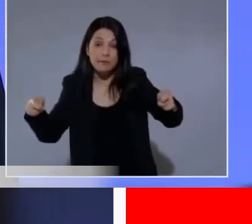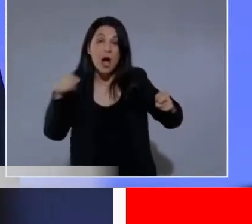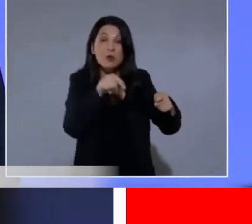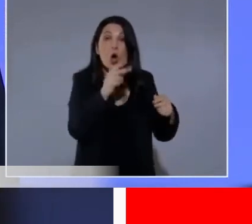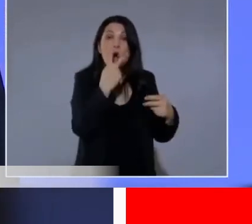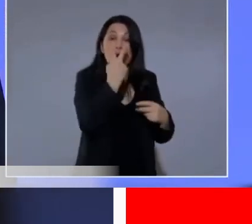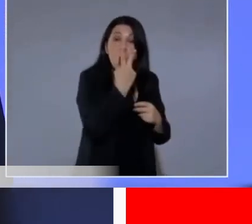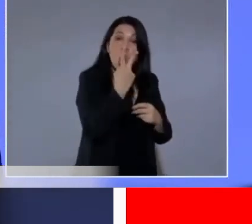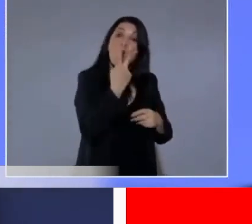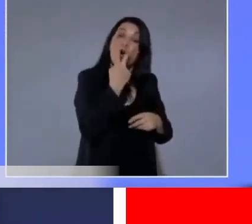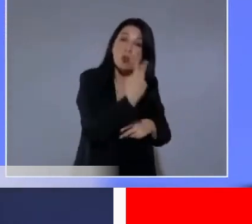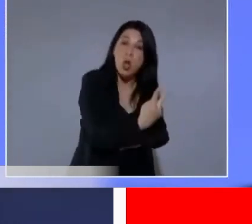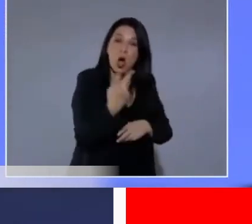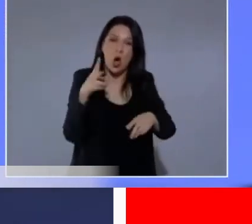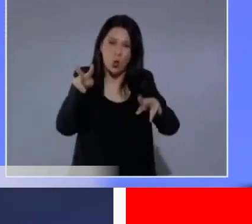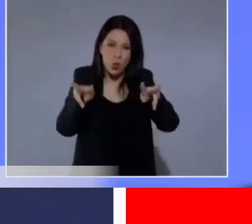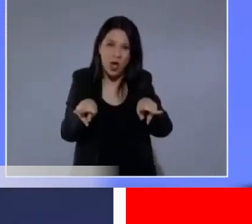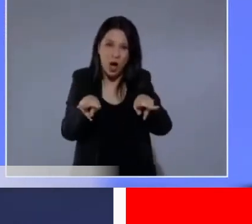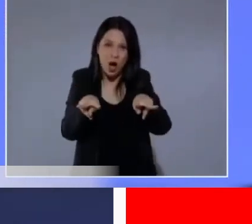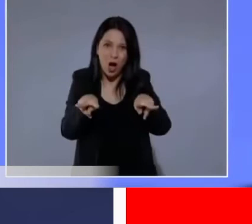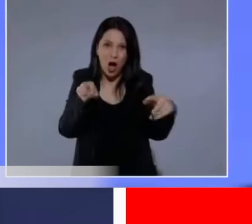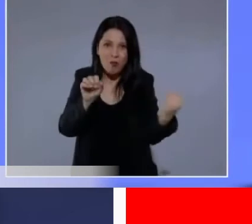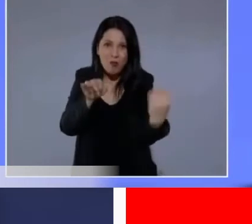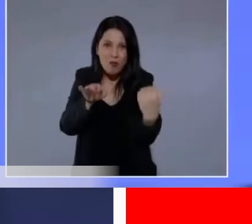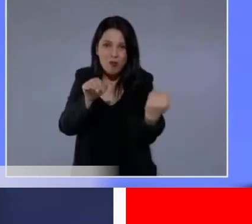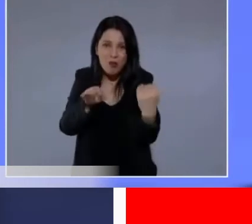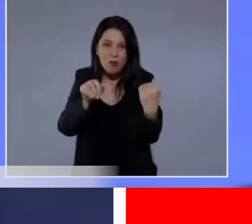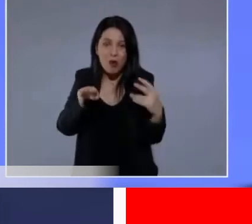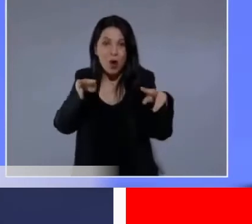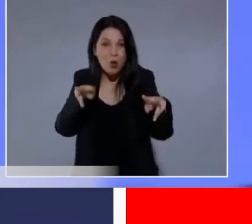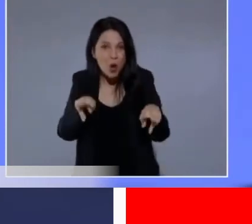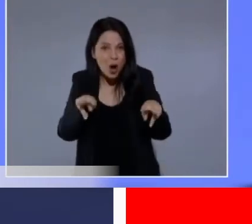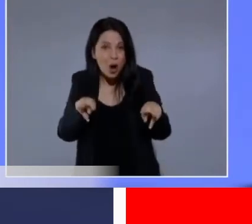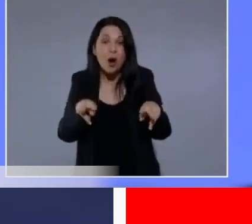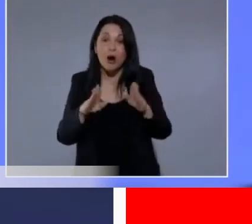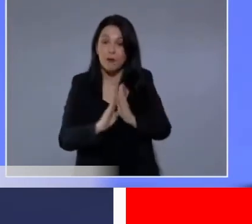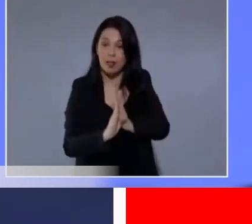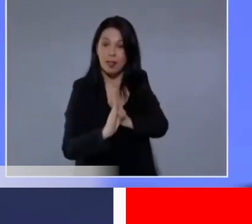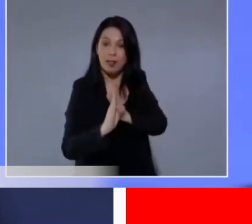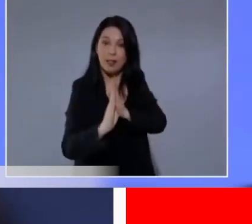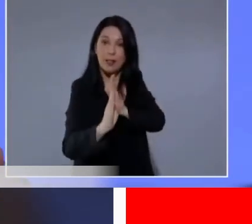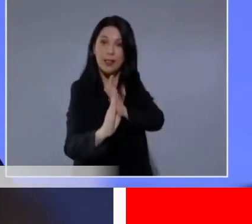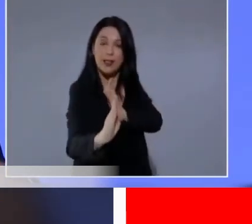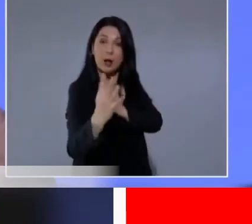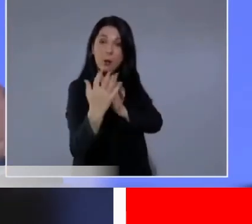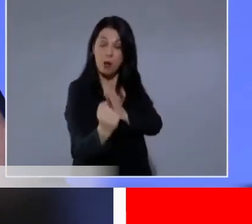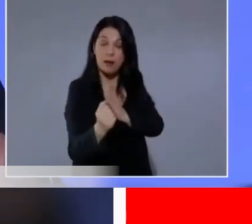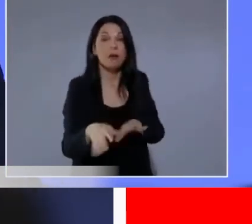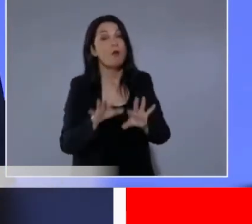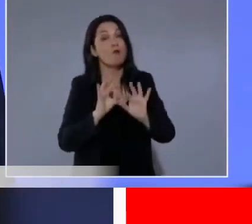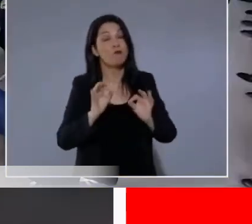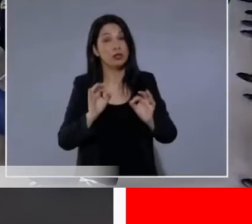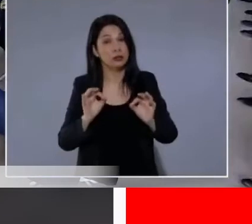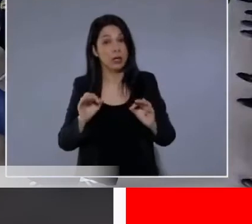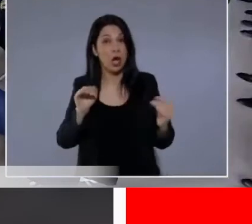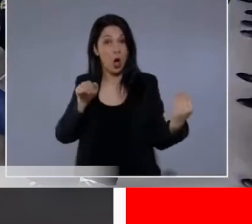ανακατεύθυνση, με κεντρική νησίδα φυσικά, στη μέση και αμφίπλευρο στη Θέο, και με λωρίδες έκτακτης ανάγκης και στις